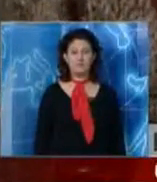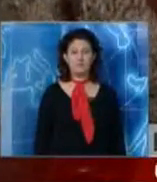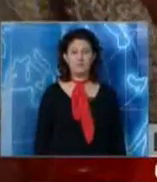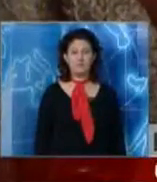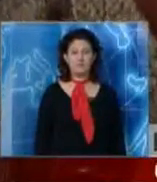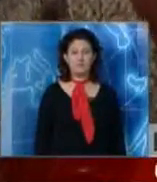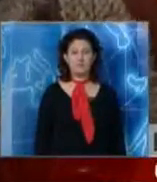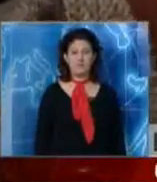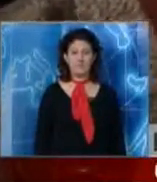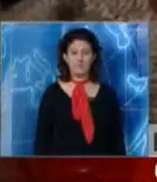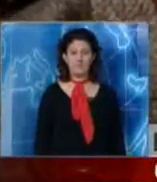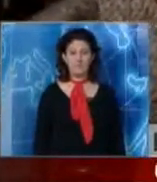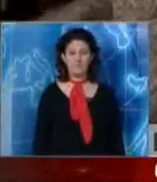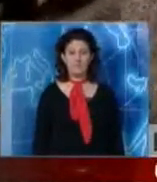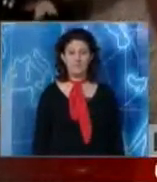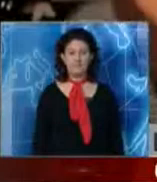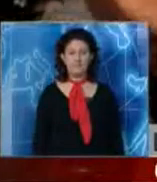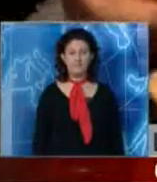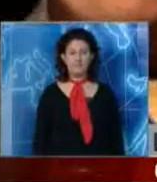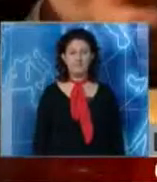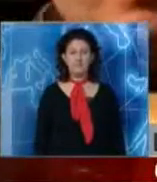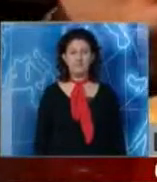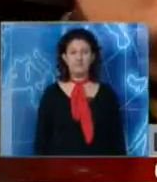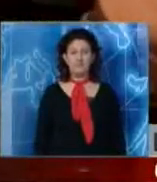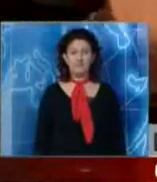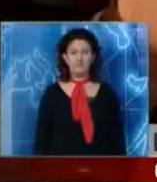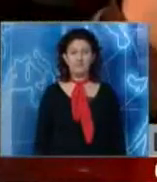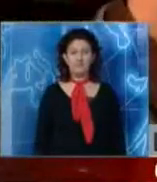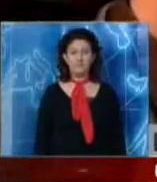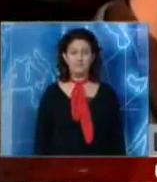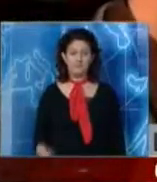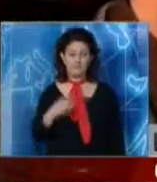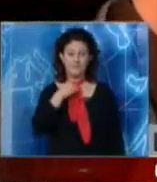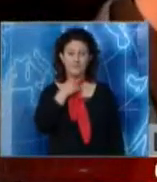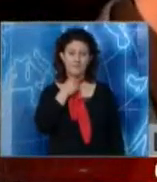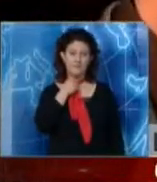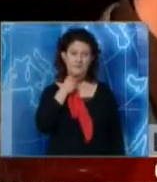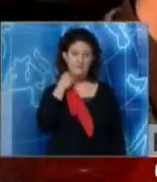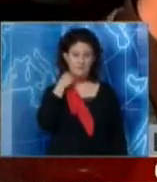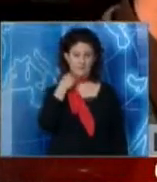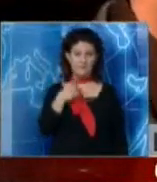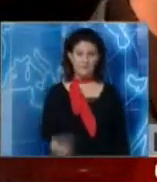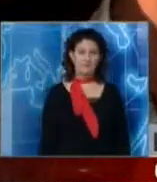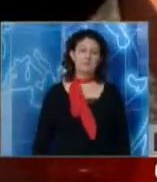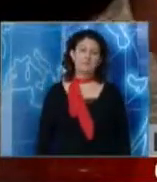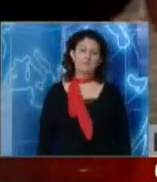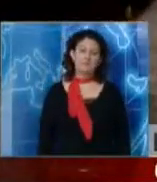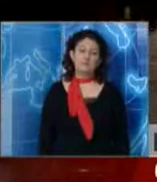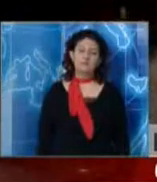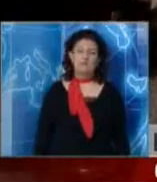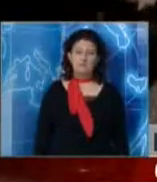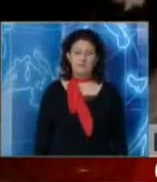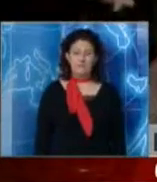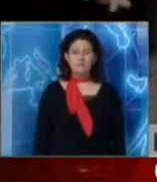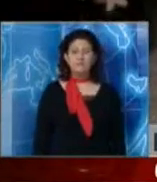ya. Çünkü biliyorsunuz lale ana vatanı Türkiye. Yaklaşık bir 5 senedir de lale üretimi